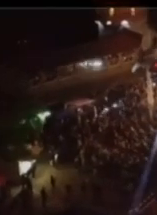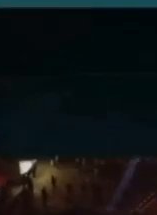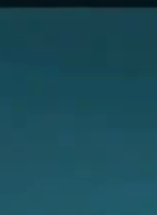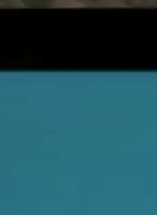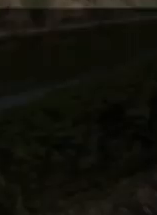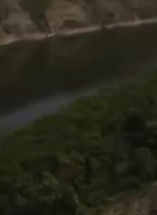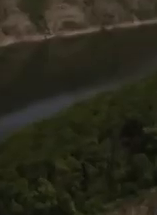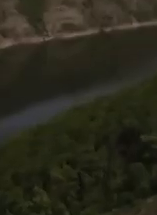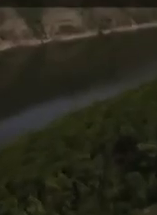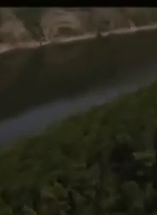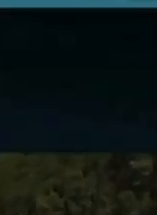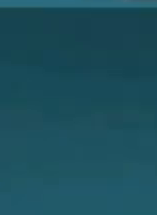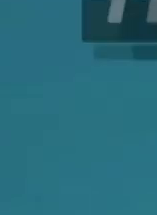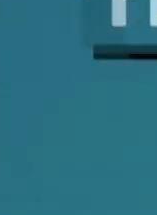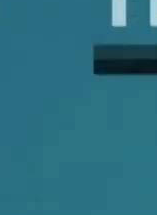Музика